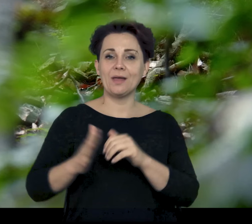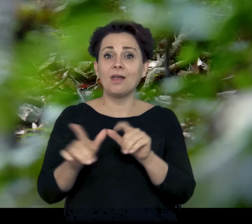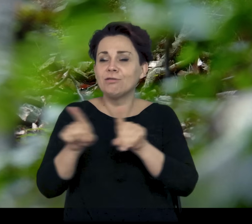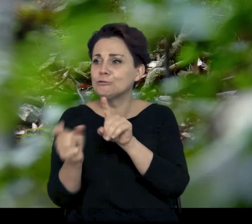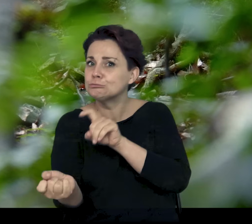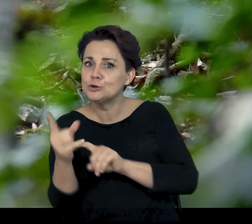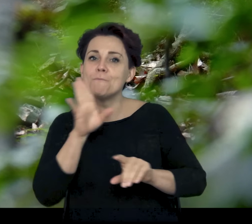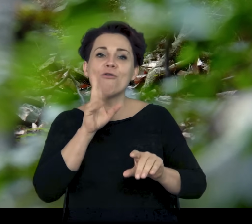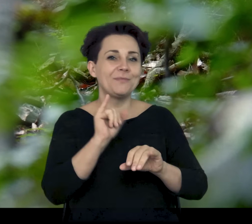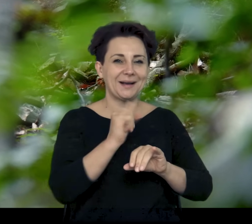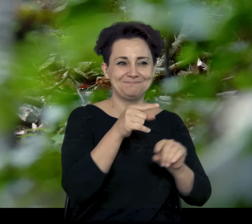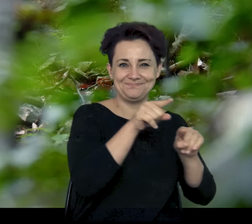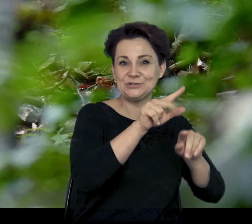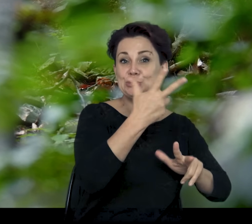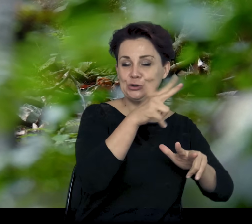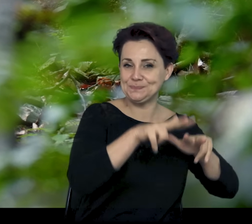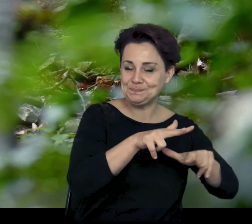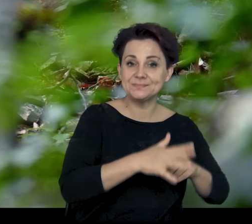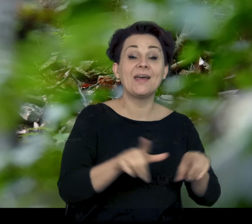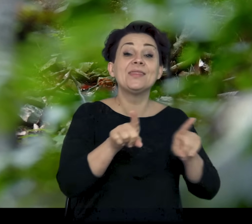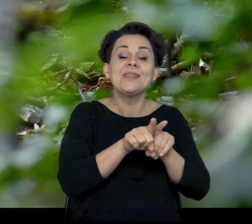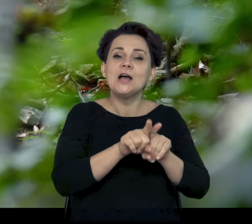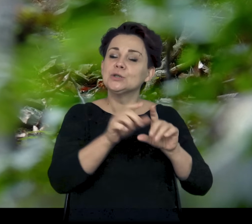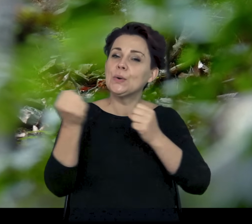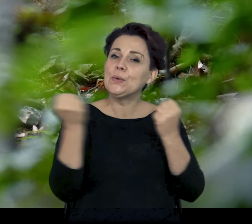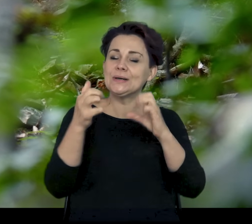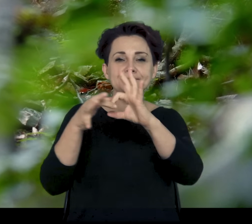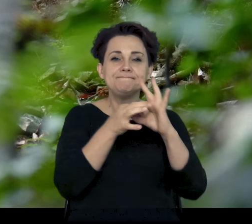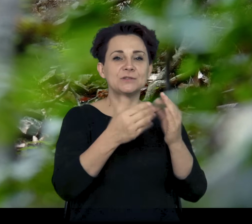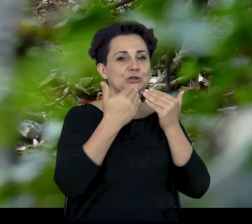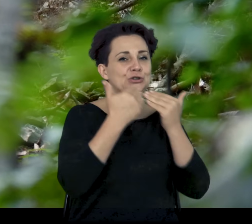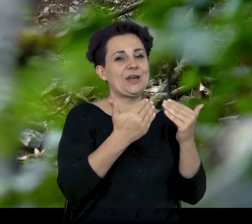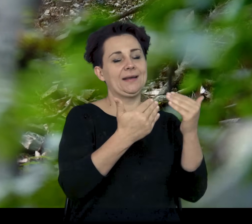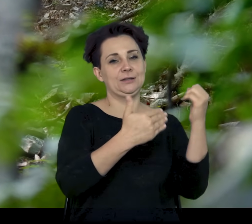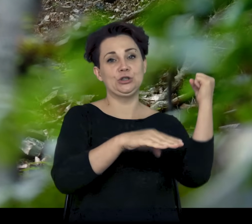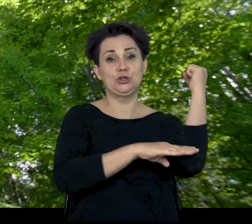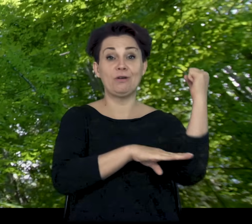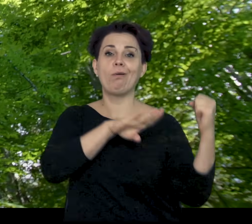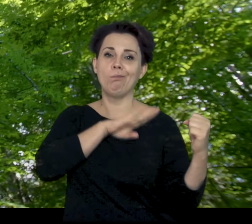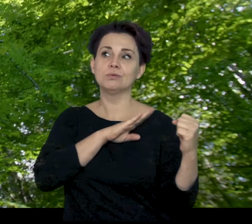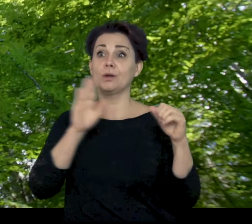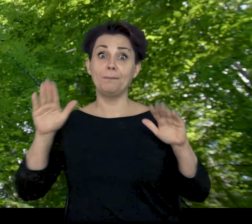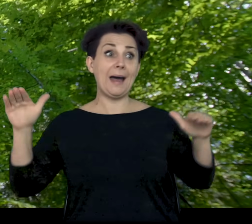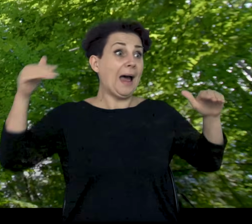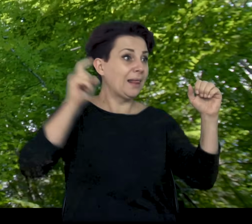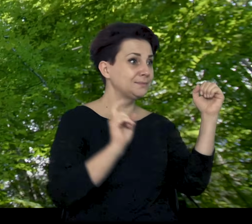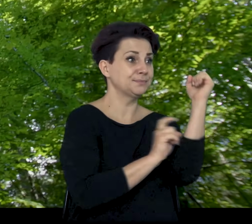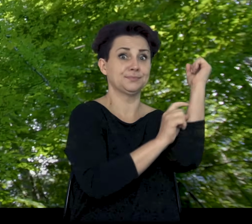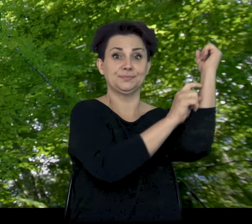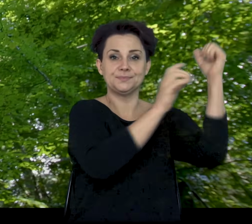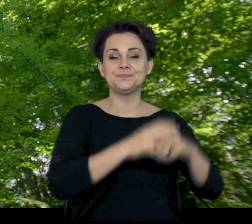co trójpalczasty i równie silnie związanego z obecnością martwych drzew. W